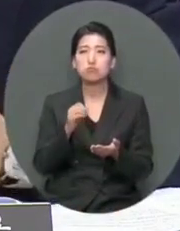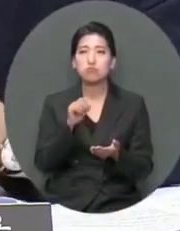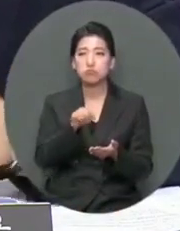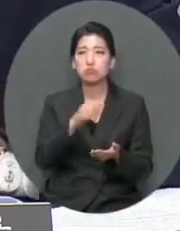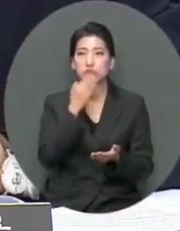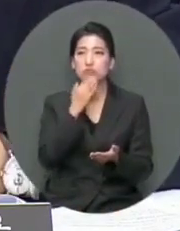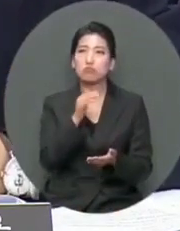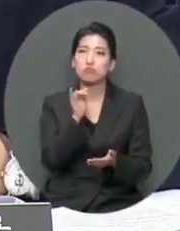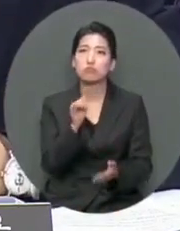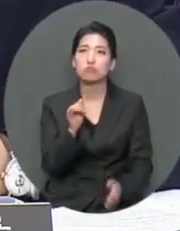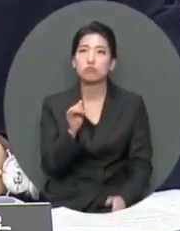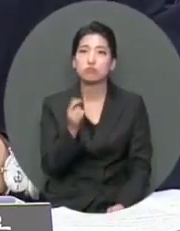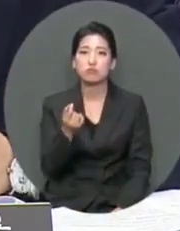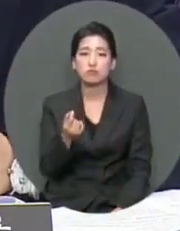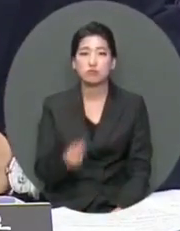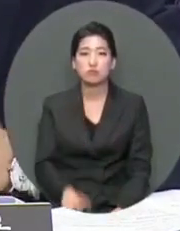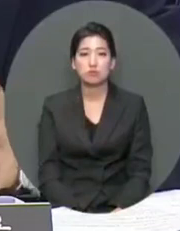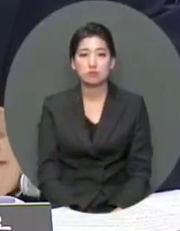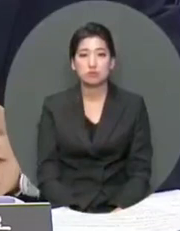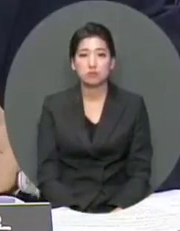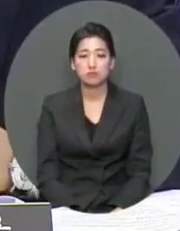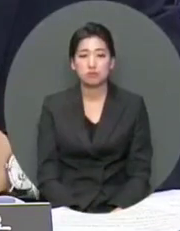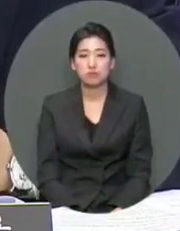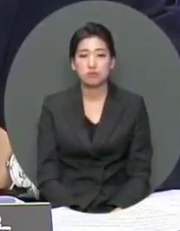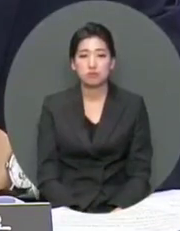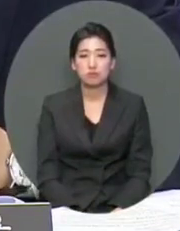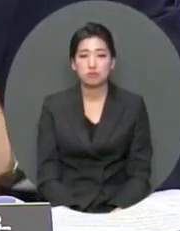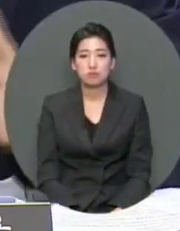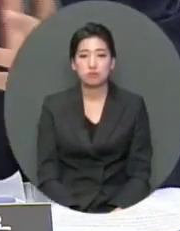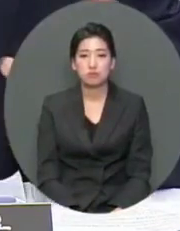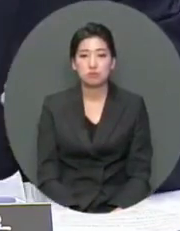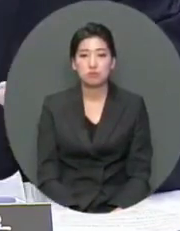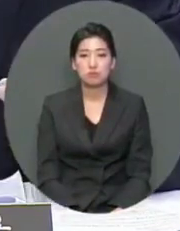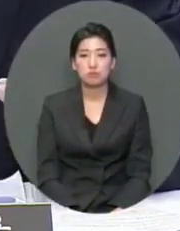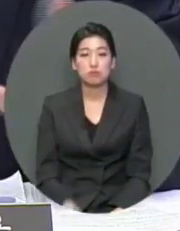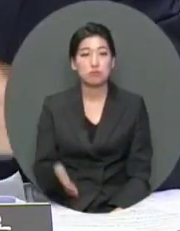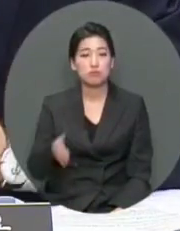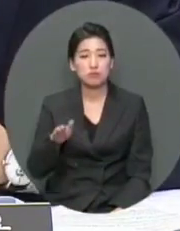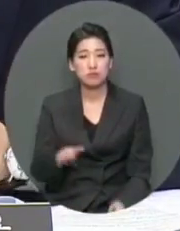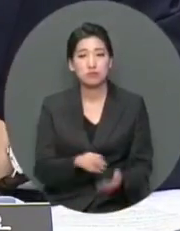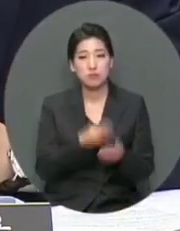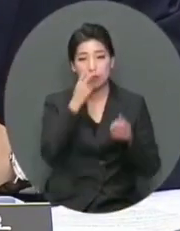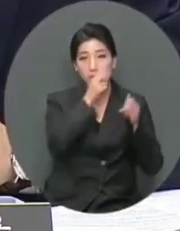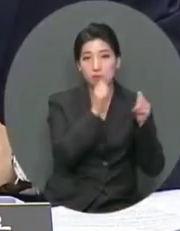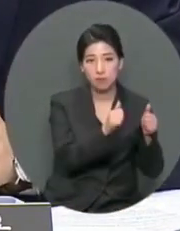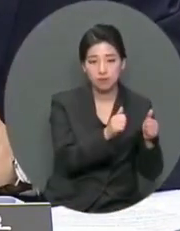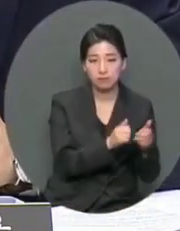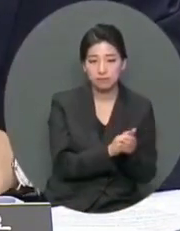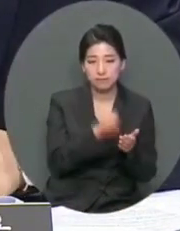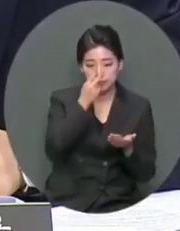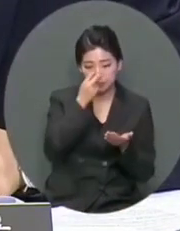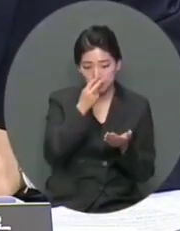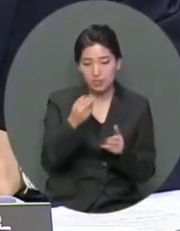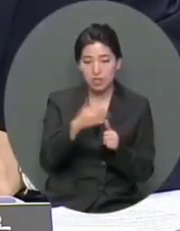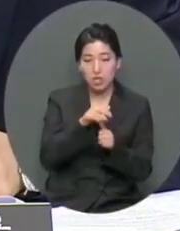그런데 한편으로 검찰이 수사를 해서 수사 기록을 영장전담한테 넘길